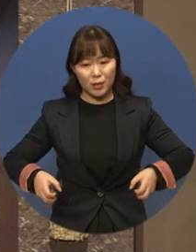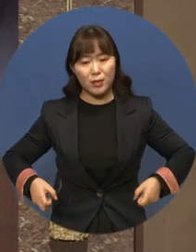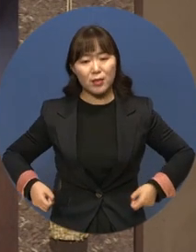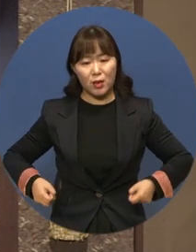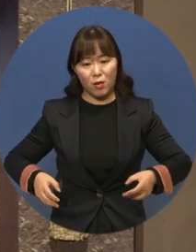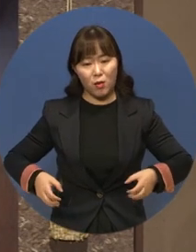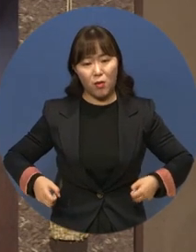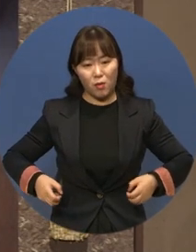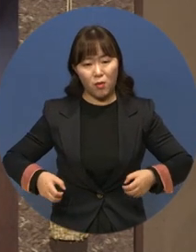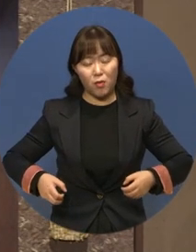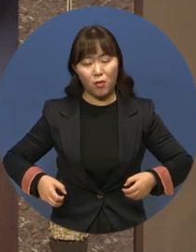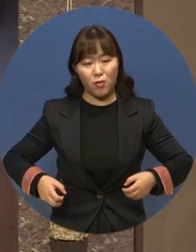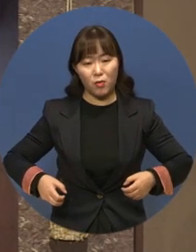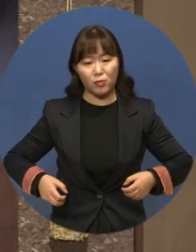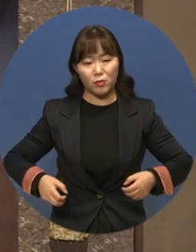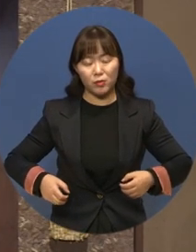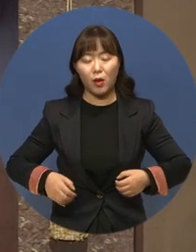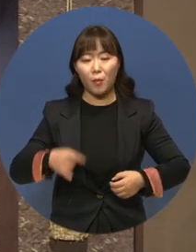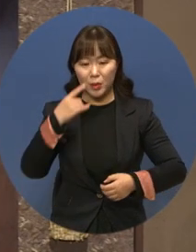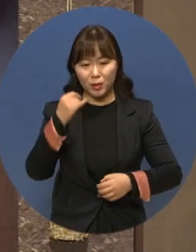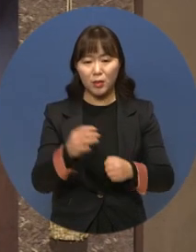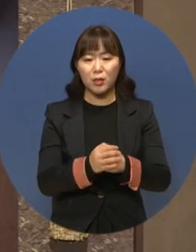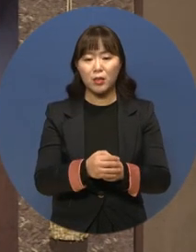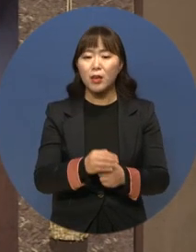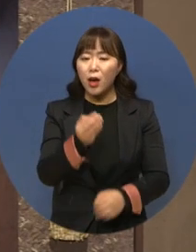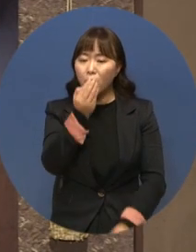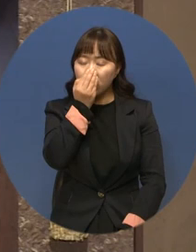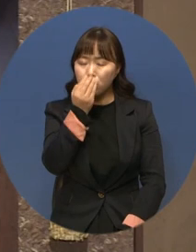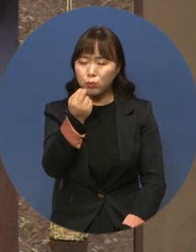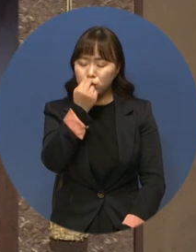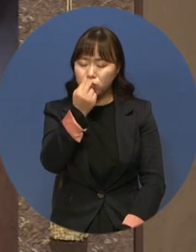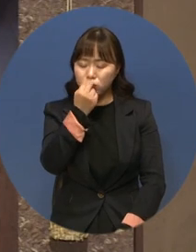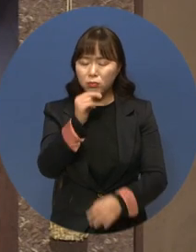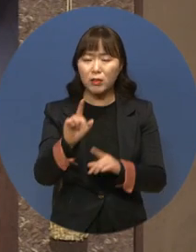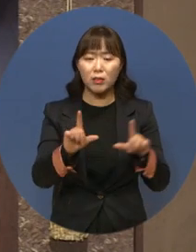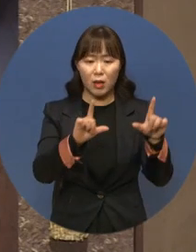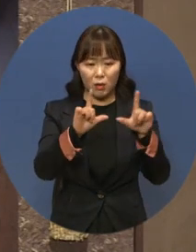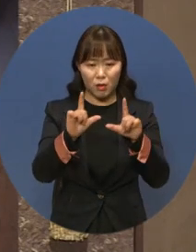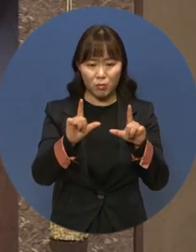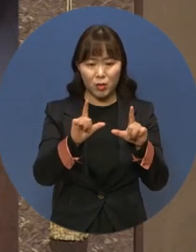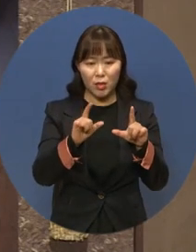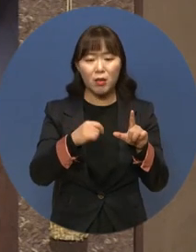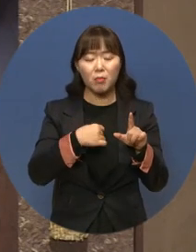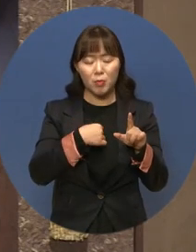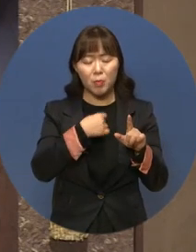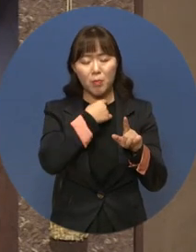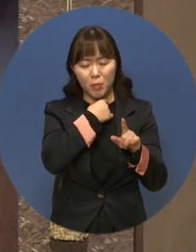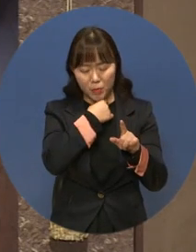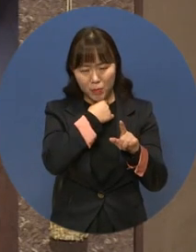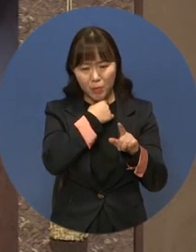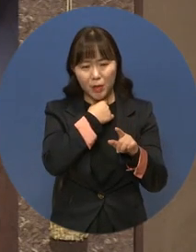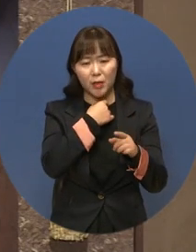와상 어머니들 그리고 산소 호흡기에 의존해서 자기 요구를